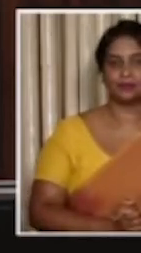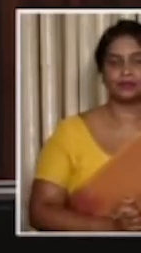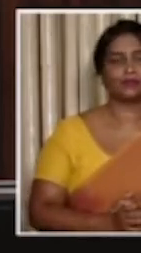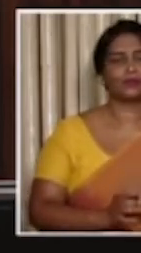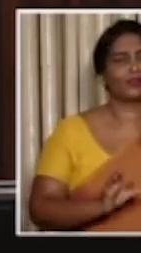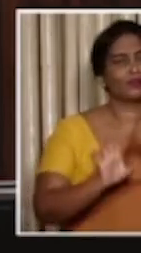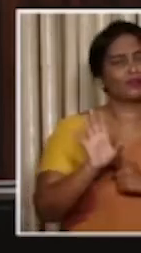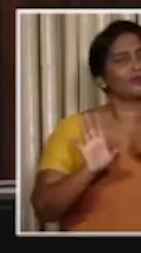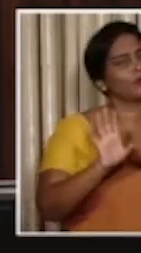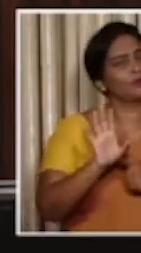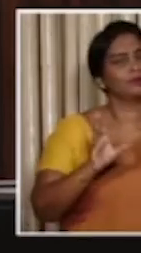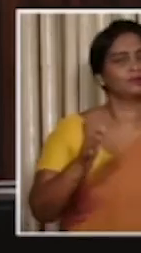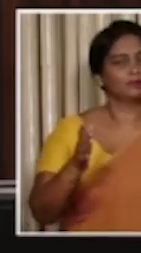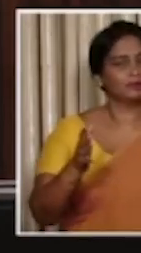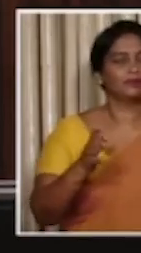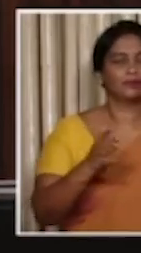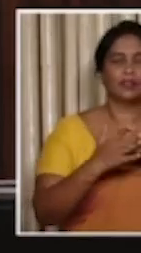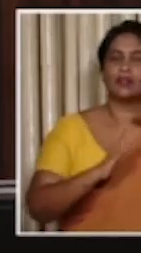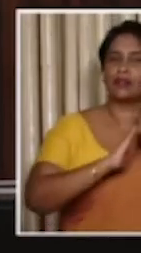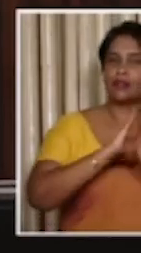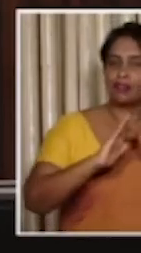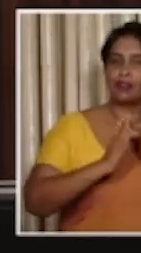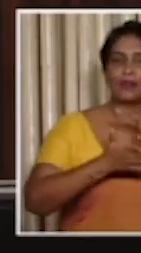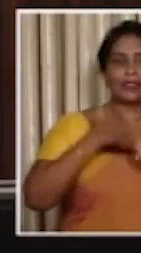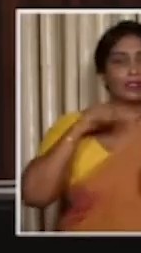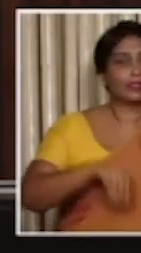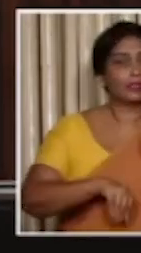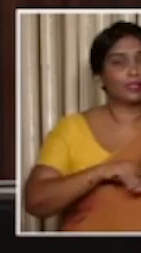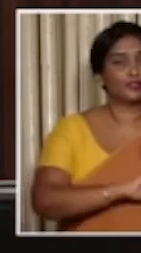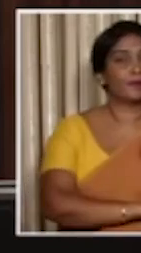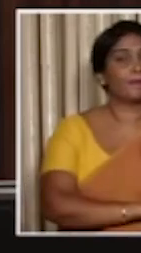දශක ගණනාවක් අපේ රටේ දේශපාලන බලය